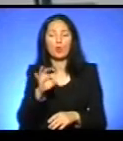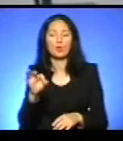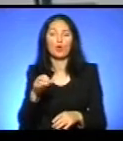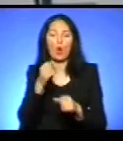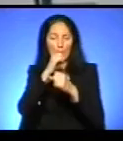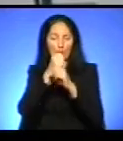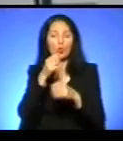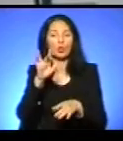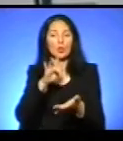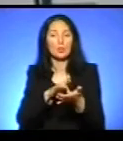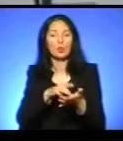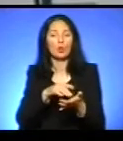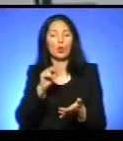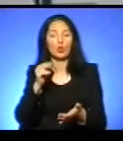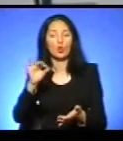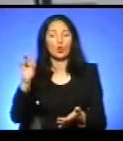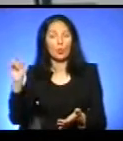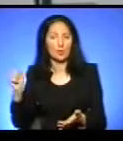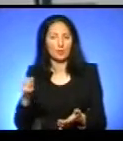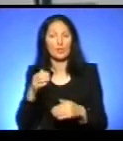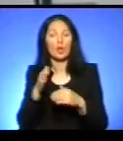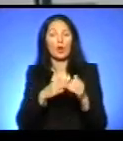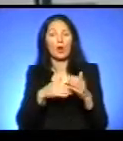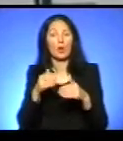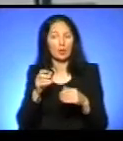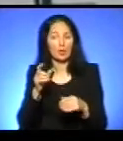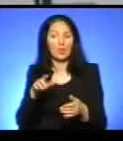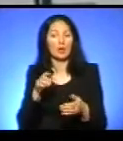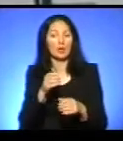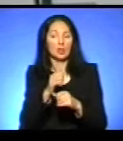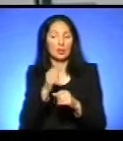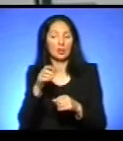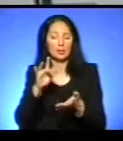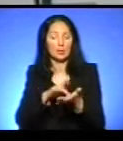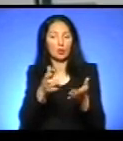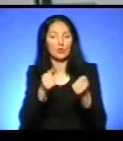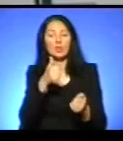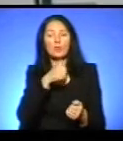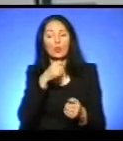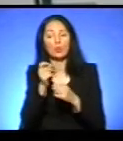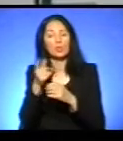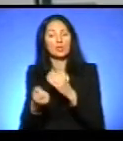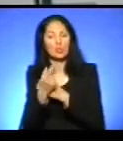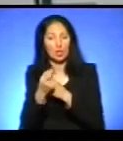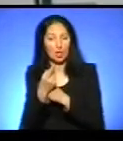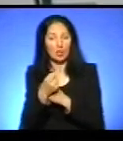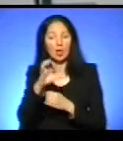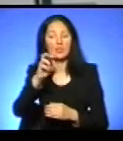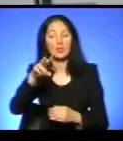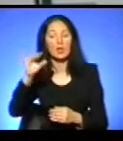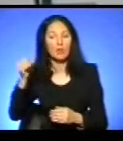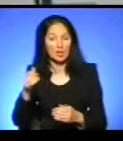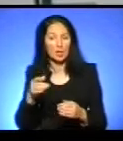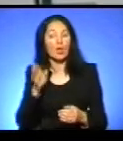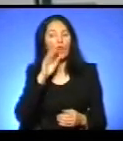Христина Чорномис. Фахівці центру взяли проби із 5 джерел. У Смиківцях у воді виявили хвороботворні бактерії. Більше